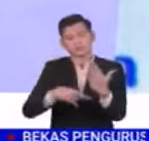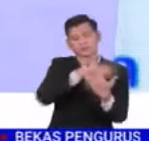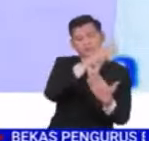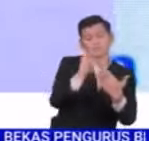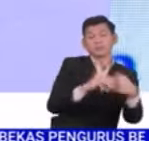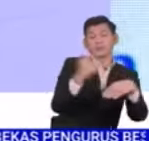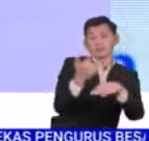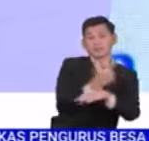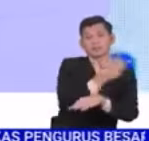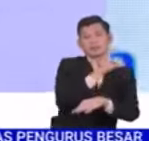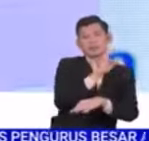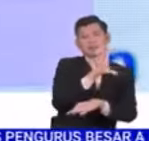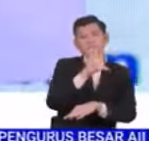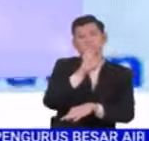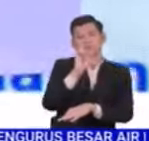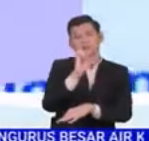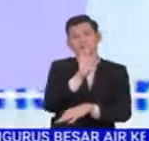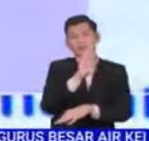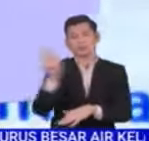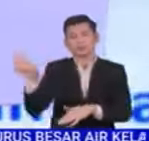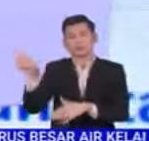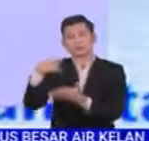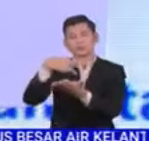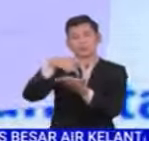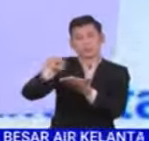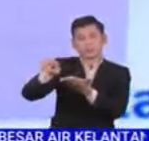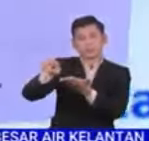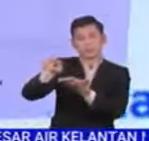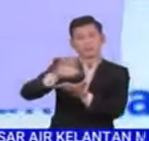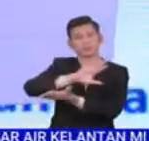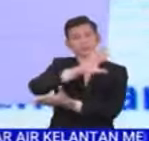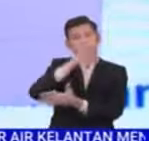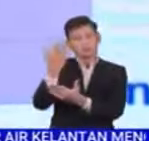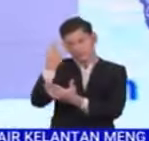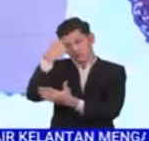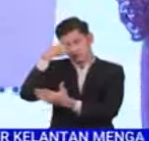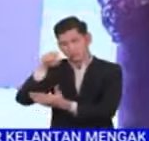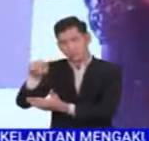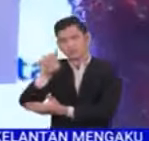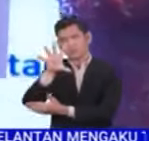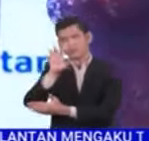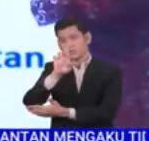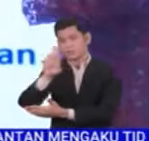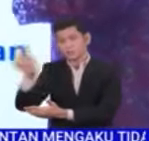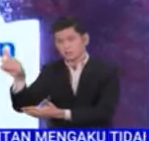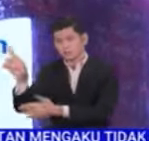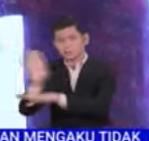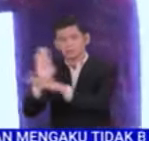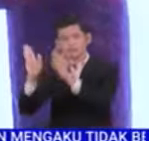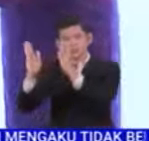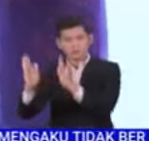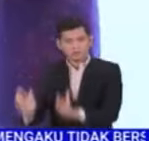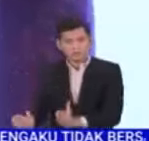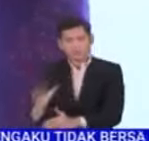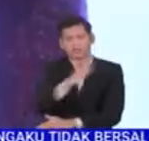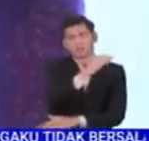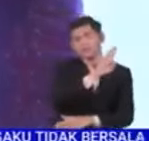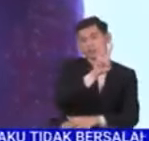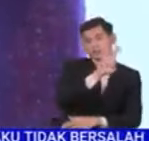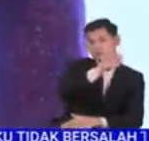sebanyak 625.000 Ringgit di belanja membabitkan lebih 5000 Usahawan manakala 2000000gx selebihnya